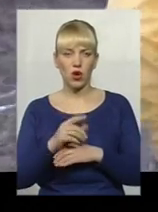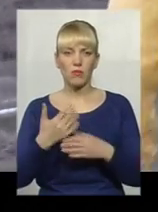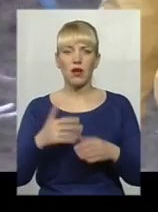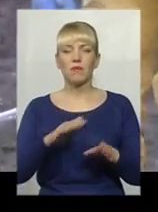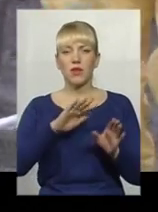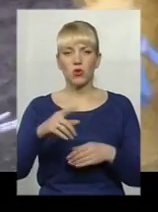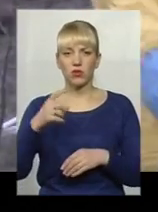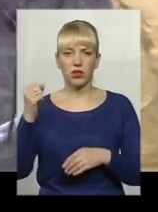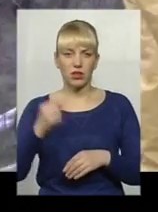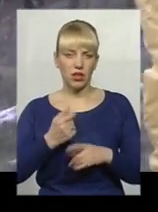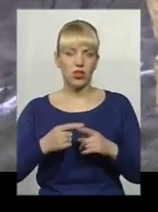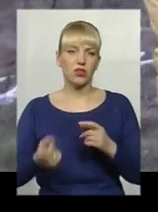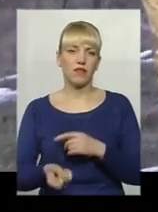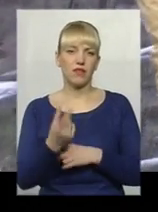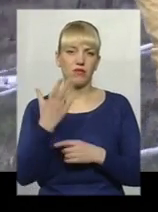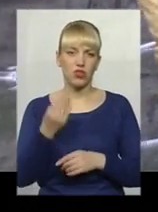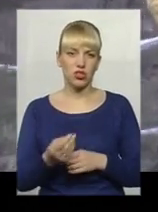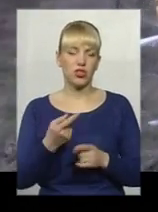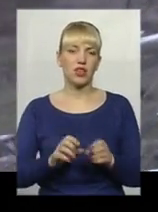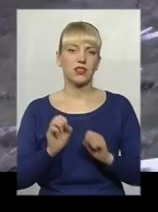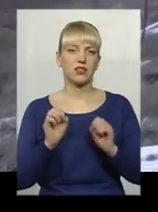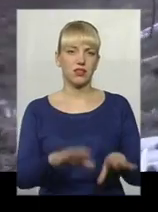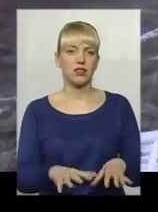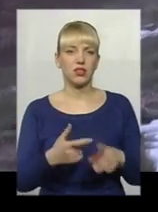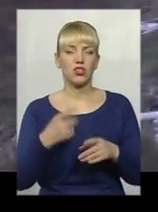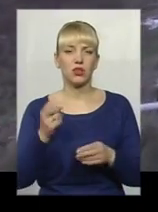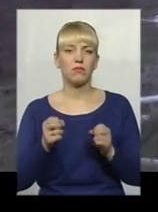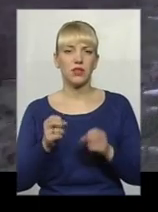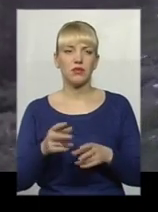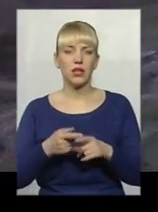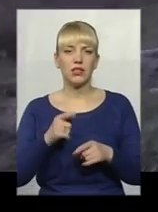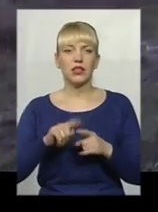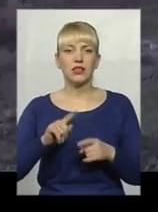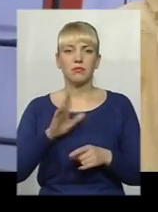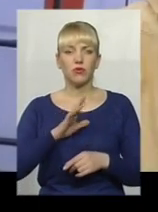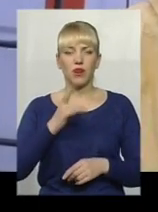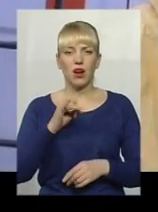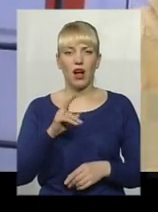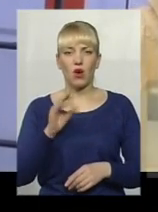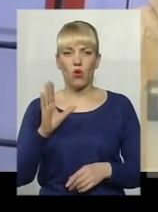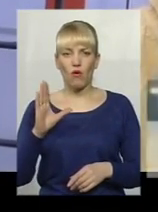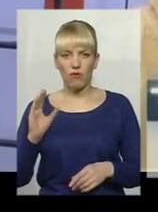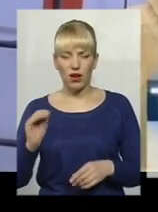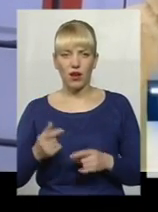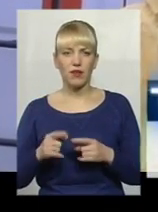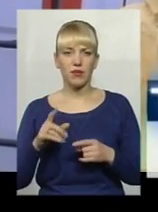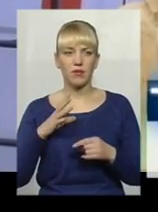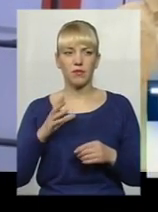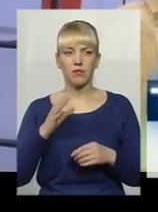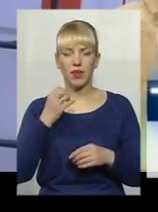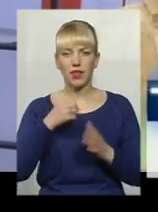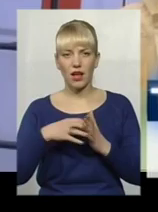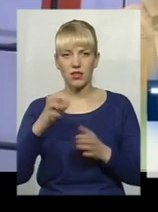в обласному центрі виявили черговий скид небезпечних ламп уже у мікрорайоні Ракове. 15 березня поступило звернення